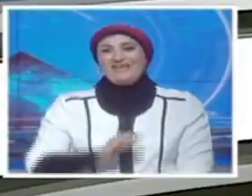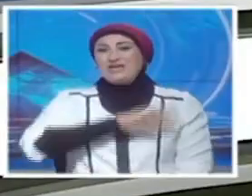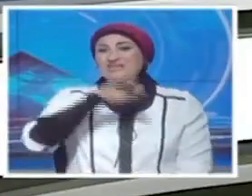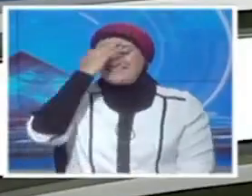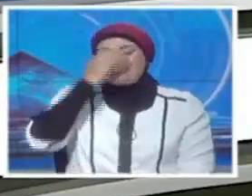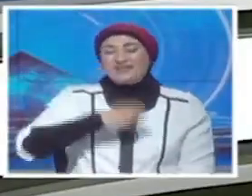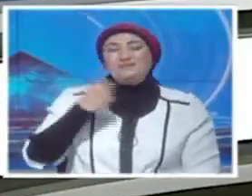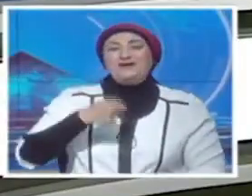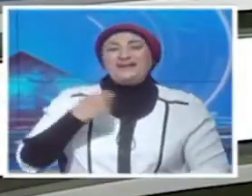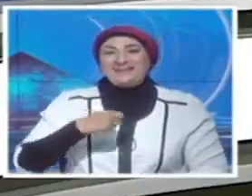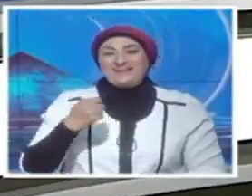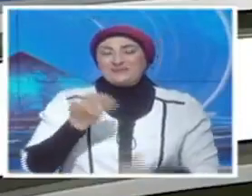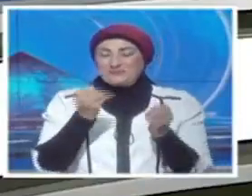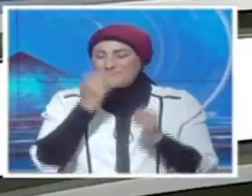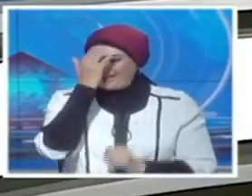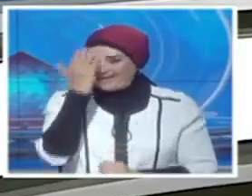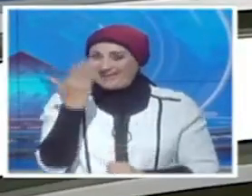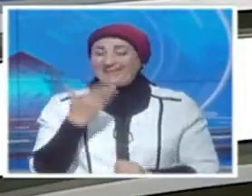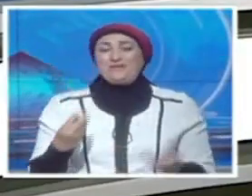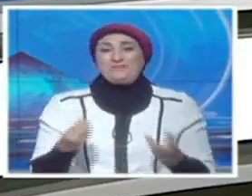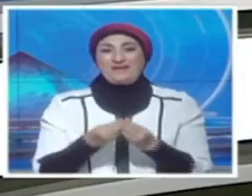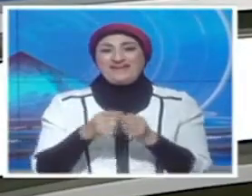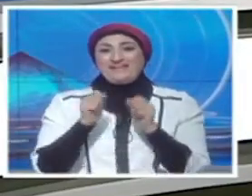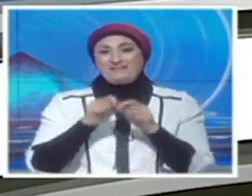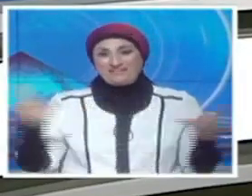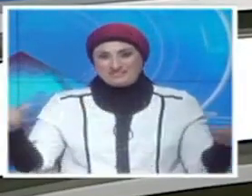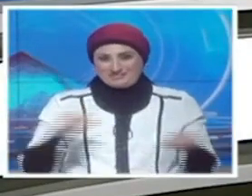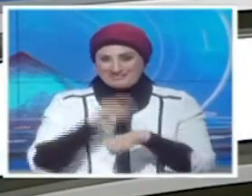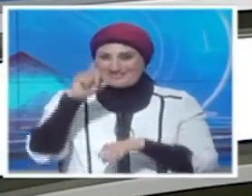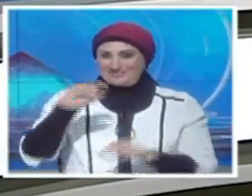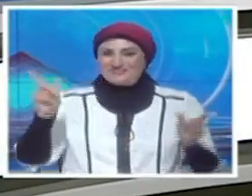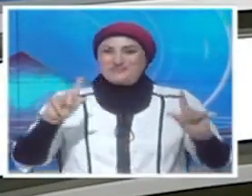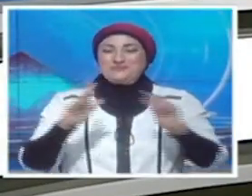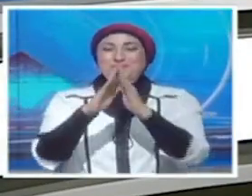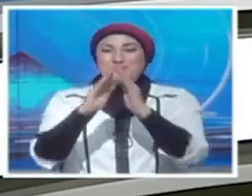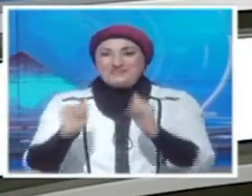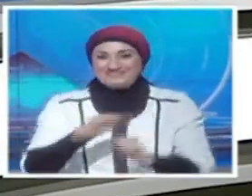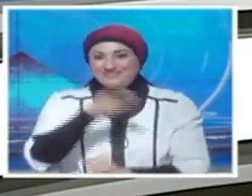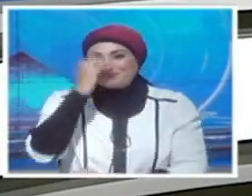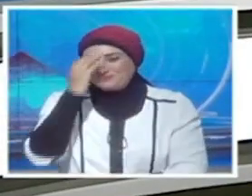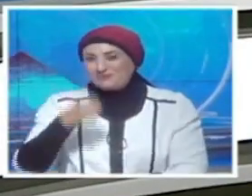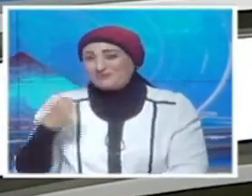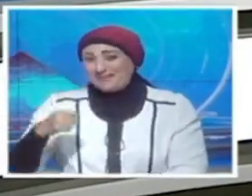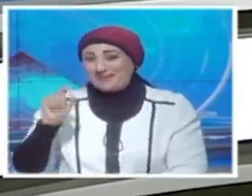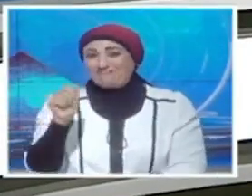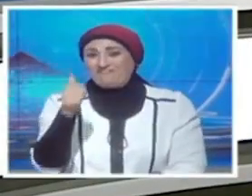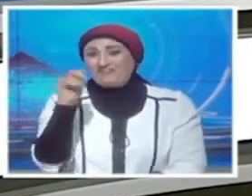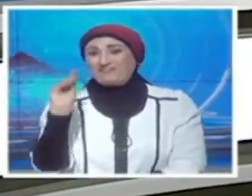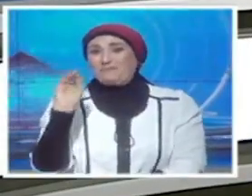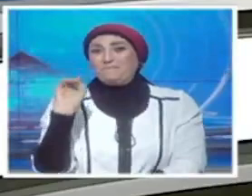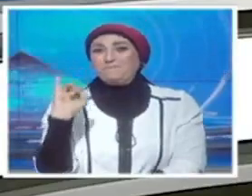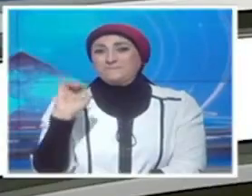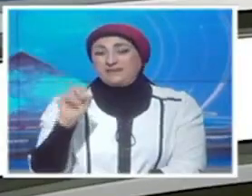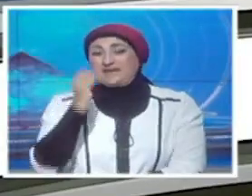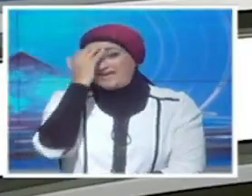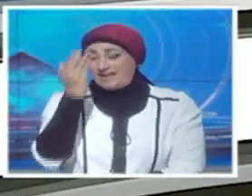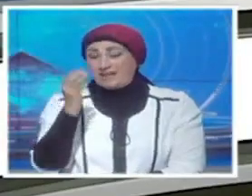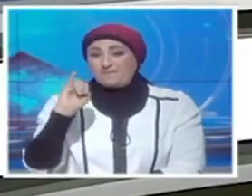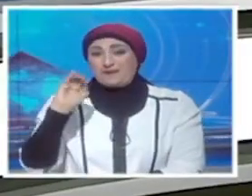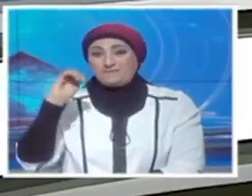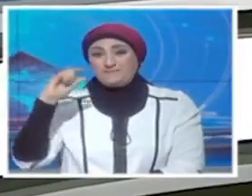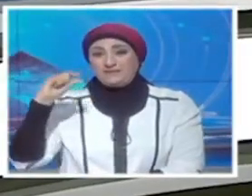السلام من الله عليكم وأهلا بحضراتكم في نشرة الخامسة من التلفزيون المصري. أهلا فاطمة. أهلا بك محمد موافي،